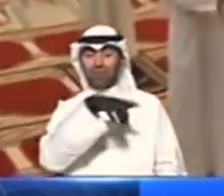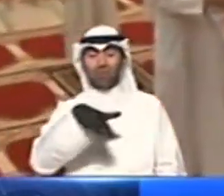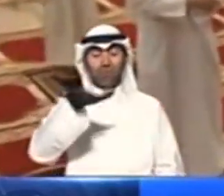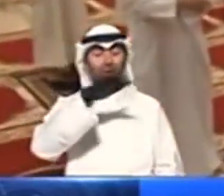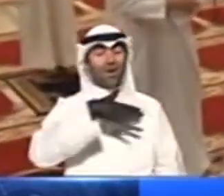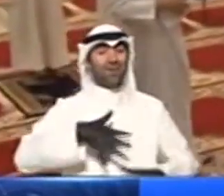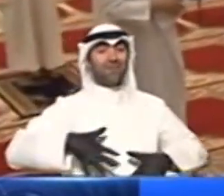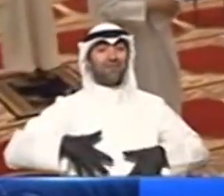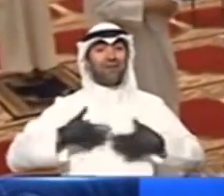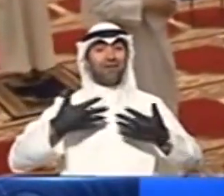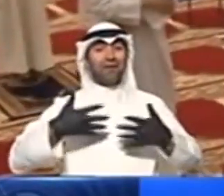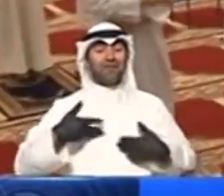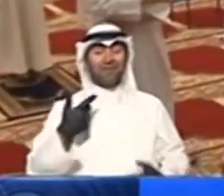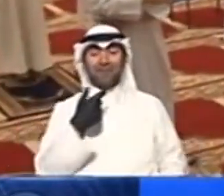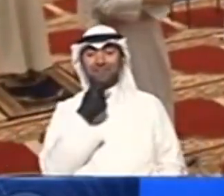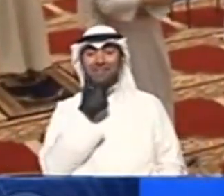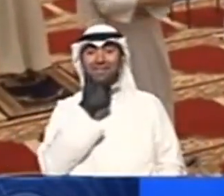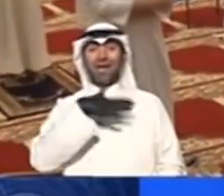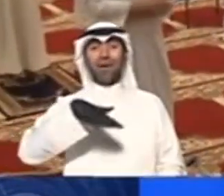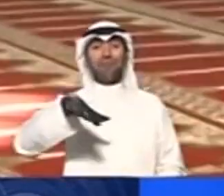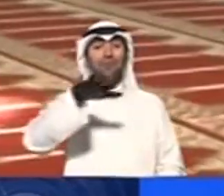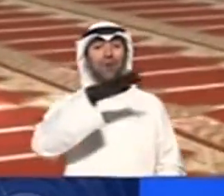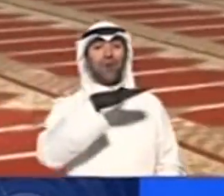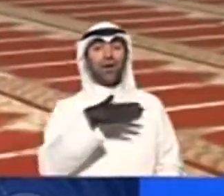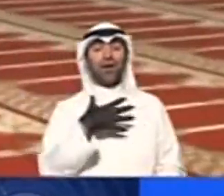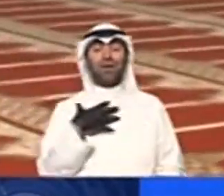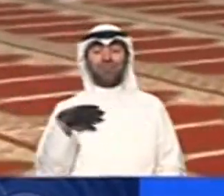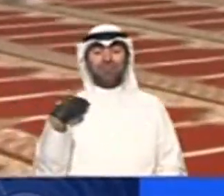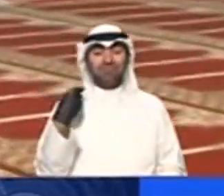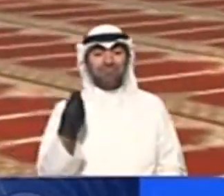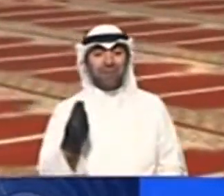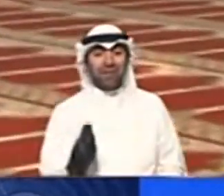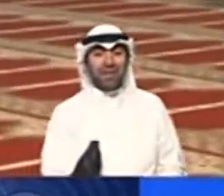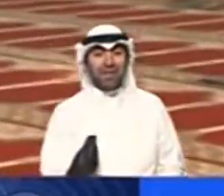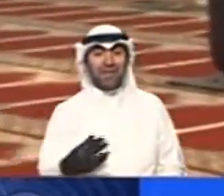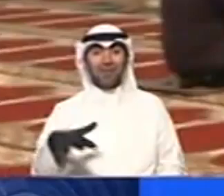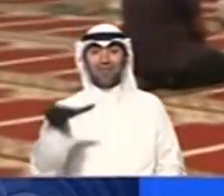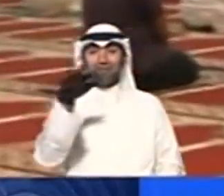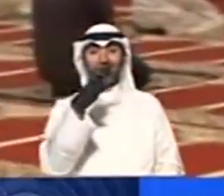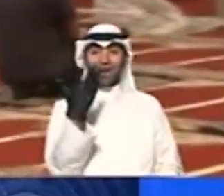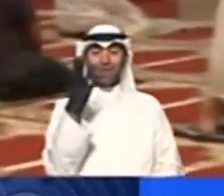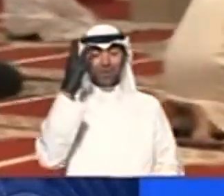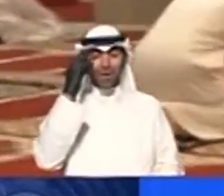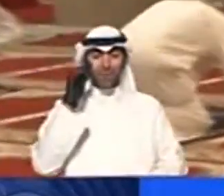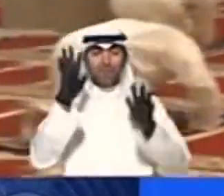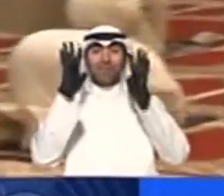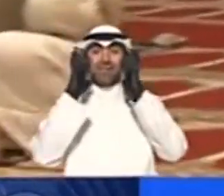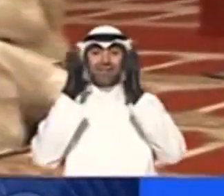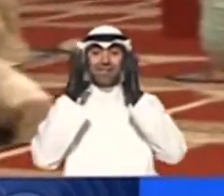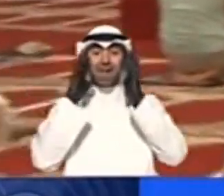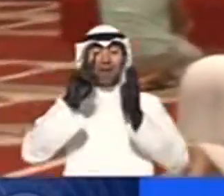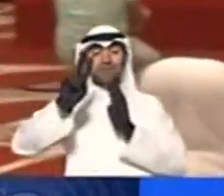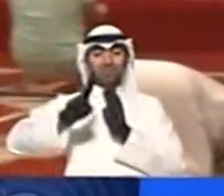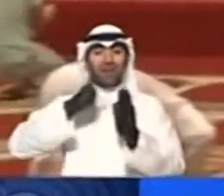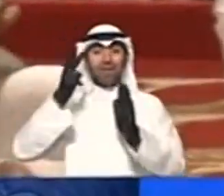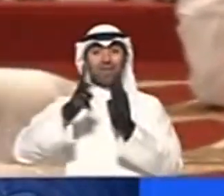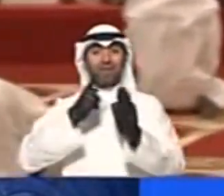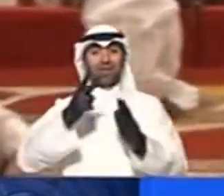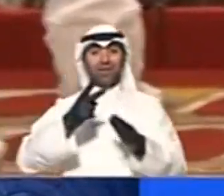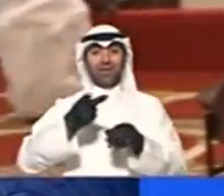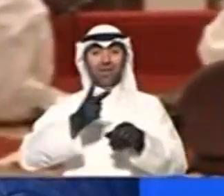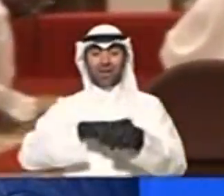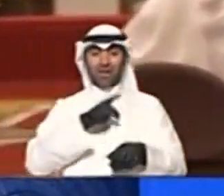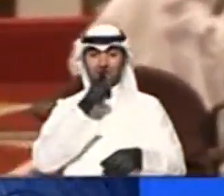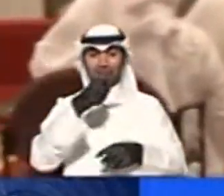فعلا طمأنة القلوب في هذا المسجد حتى نستمر في فتح مساجد